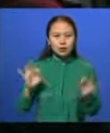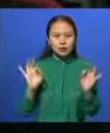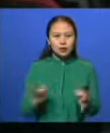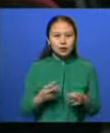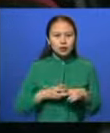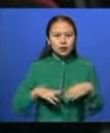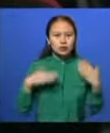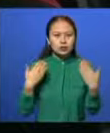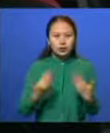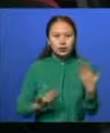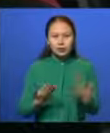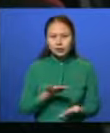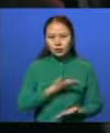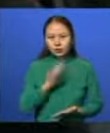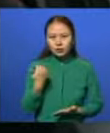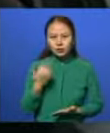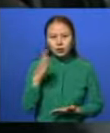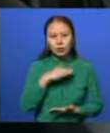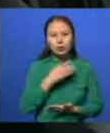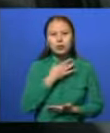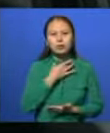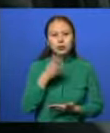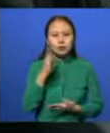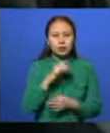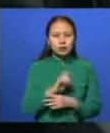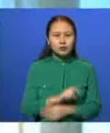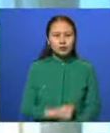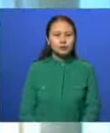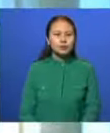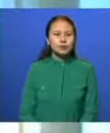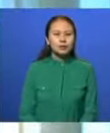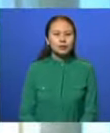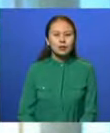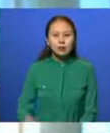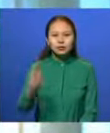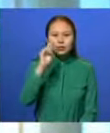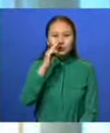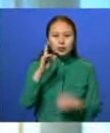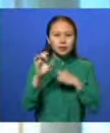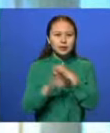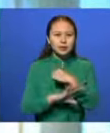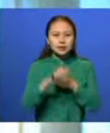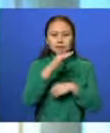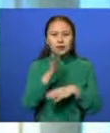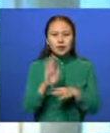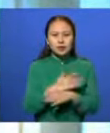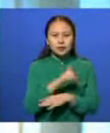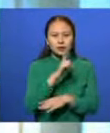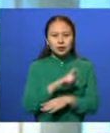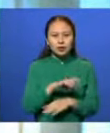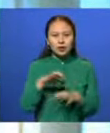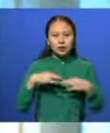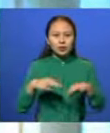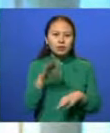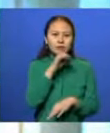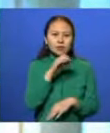егер мынандай фест болмаса, енді ол мойнына кетіп қалуы мүмкін, көрдіңіз ғой, иә. Шымкентте соңғы кезде жеке азаматтардың көліктен ұрлаумен айналысып